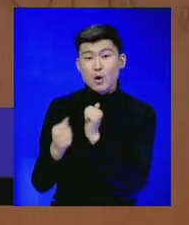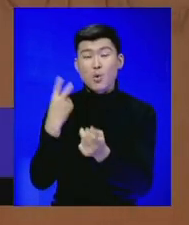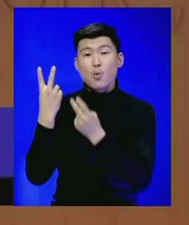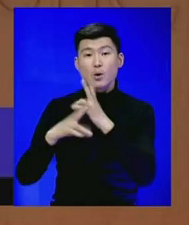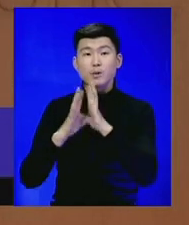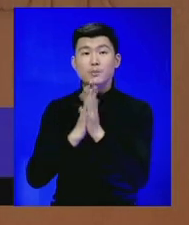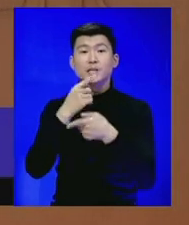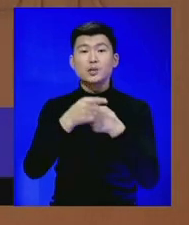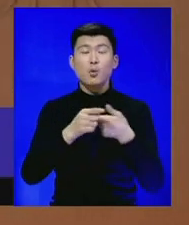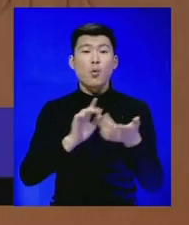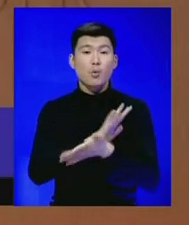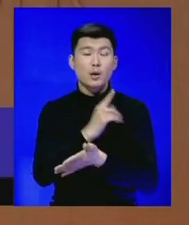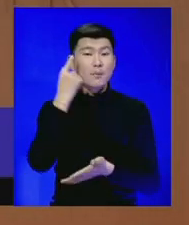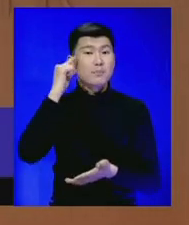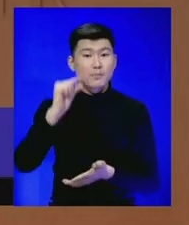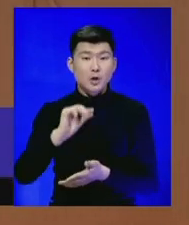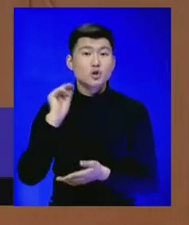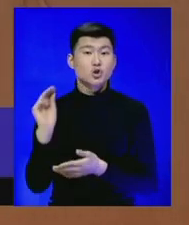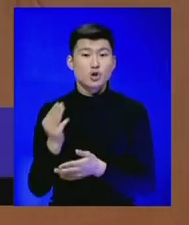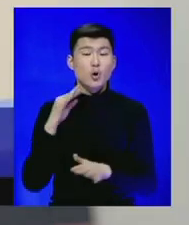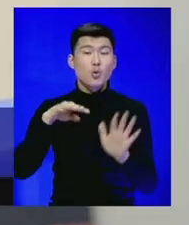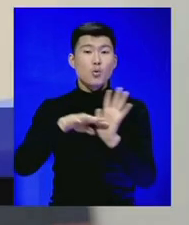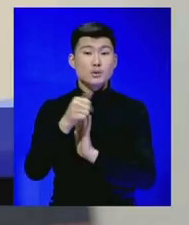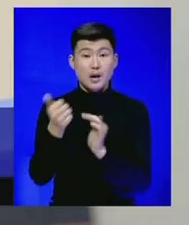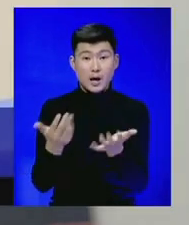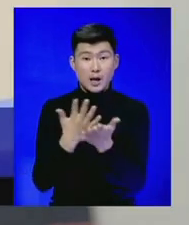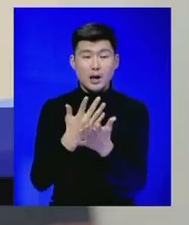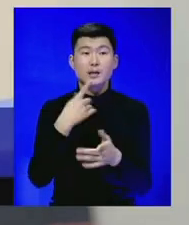илүү хурдан, хямд, ил тод, хүтэмжтэй байх нь